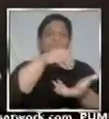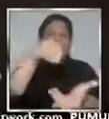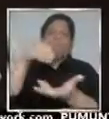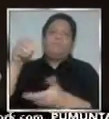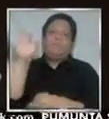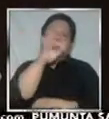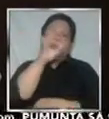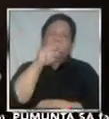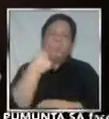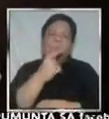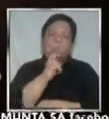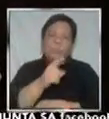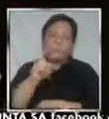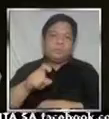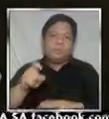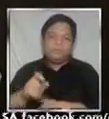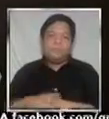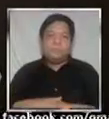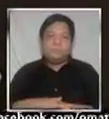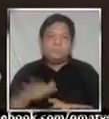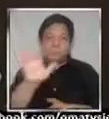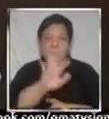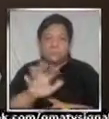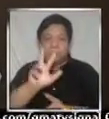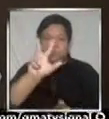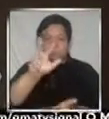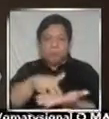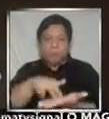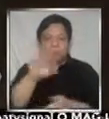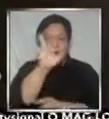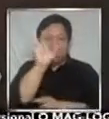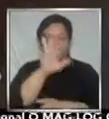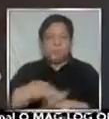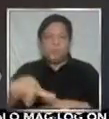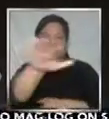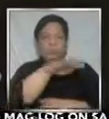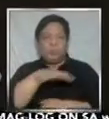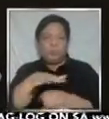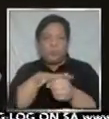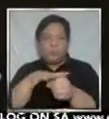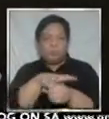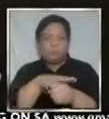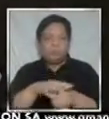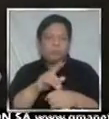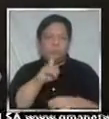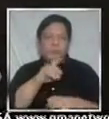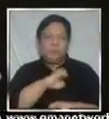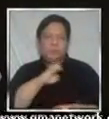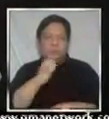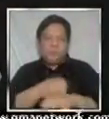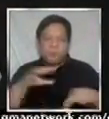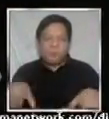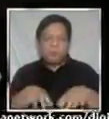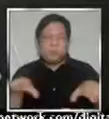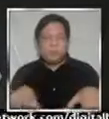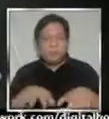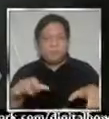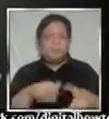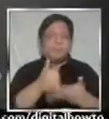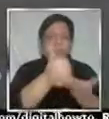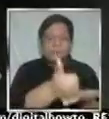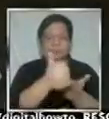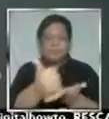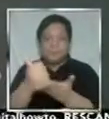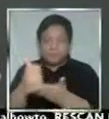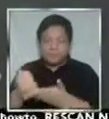nangangailangan. Mahigit 3,000 raw ang Pinoy sa kanilang area, kaya ubusan daw ng lakas ang ginagawa nilang bayanihan. Pero